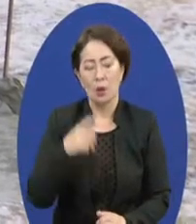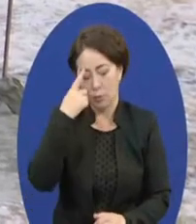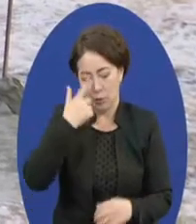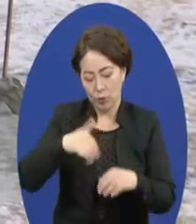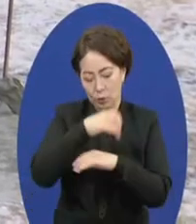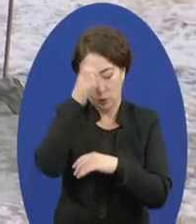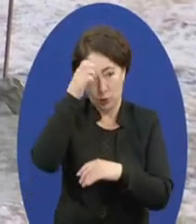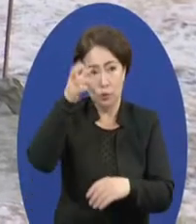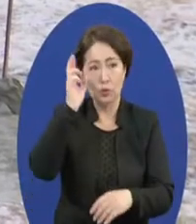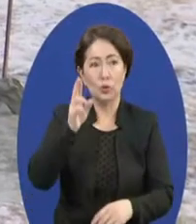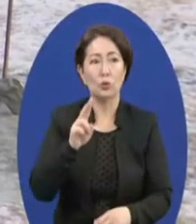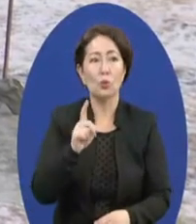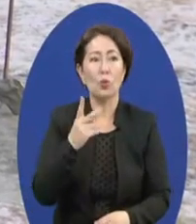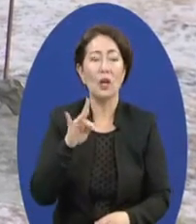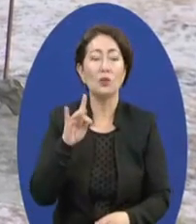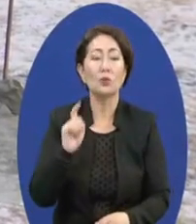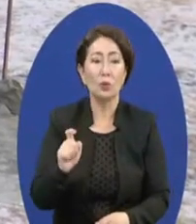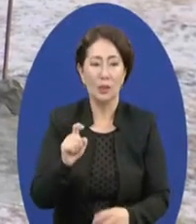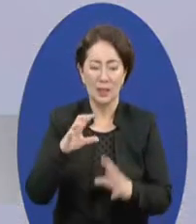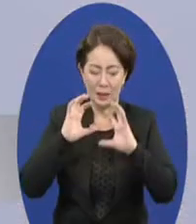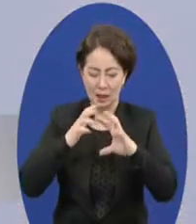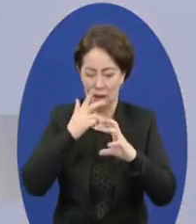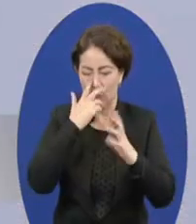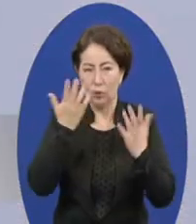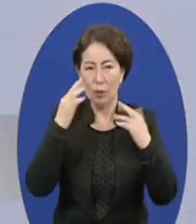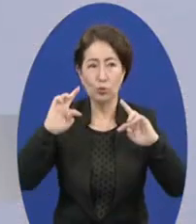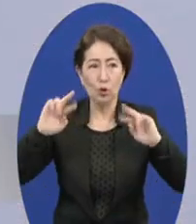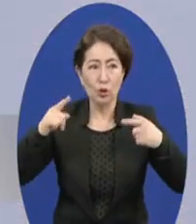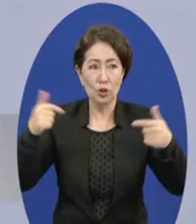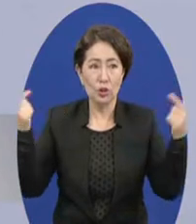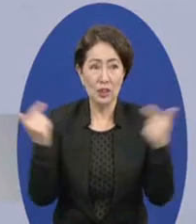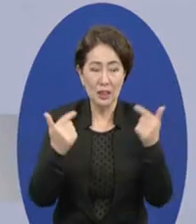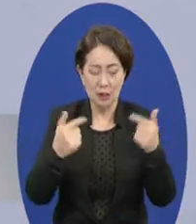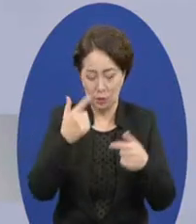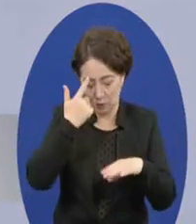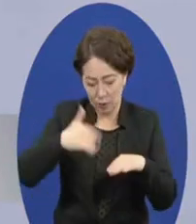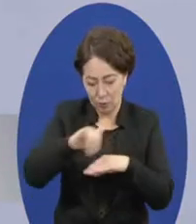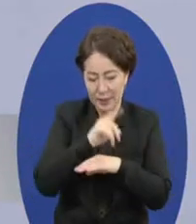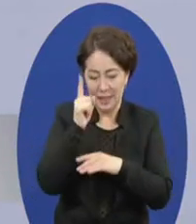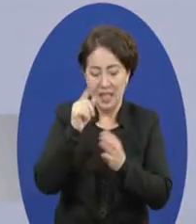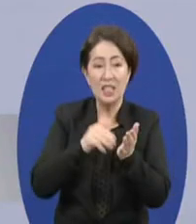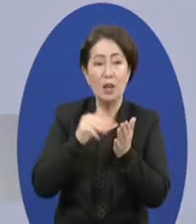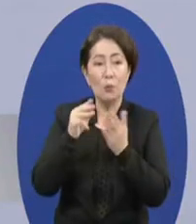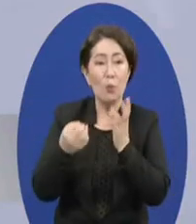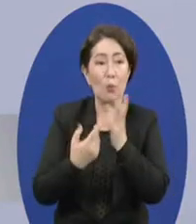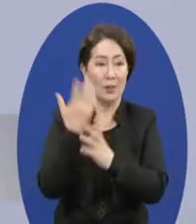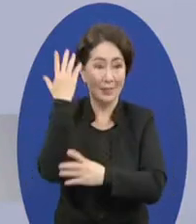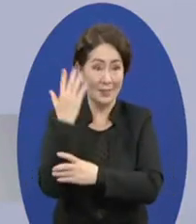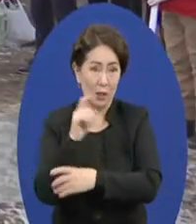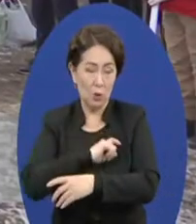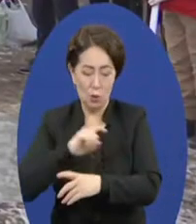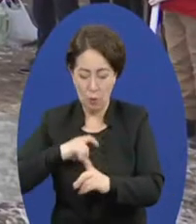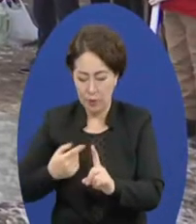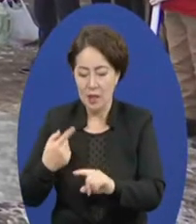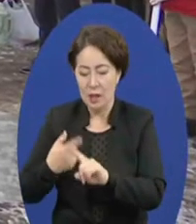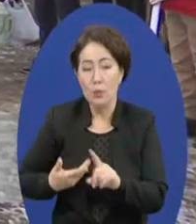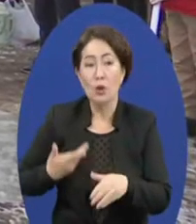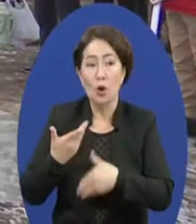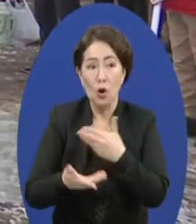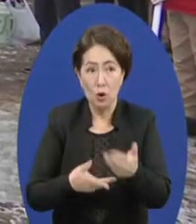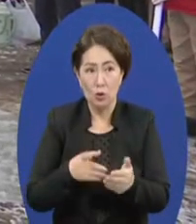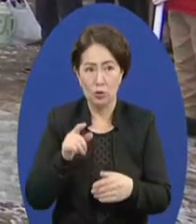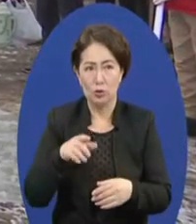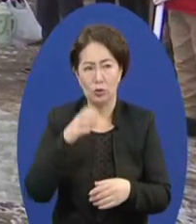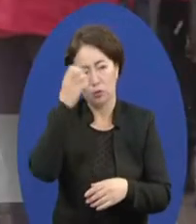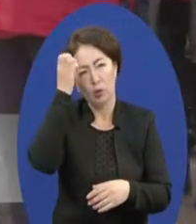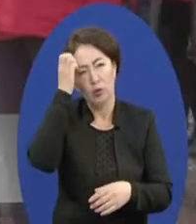Монгол Улсын ерөнхийлөгч Хүрэл Сүх дэлхийн уурын амьсгалын өөрчлөлтийн эсрэг Монгол улс 1 тэрбум мод тарьж хувь нэмрээ оруулах шийдвэрийг гаргасан. Төрийн